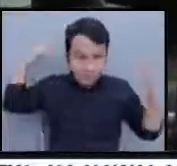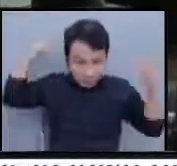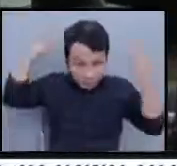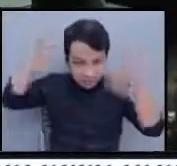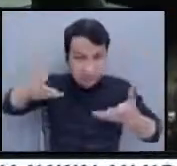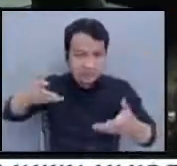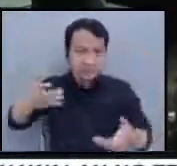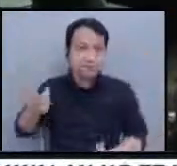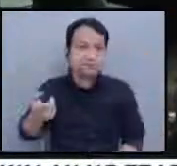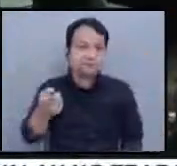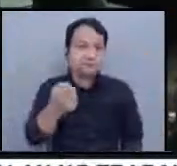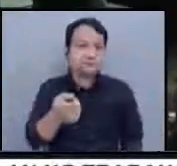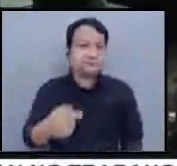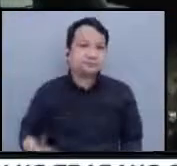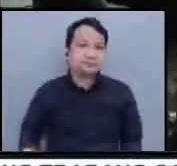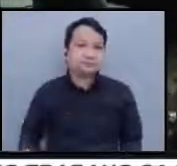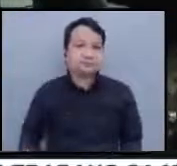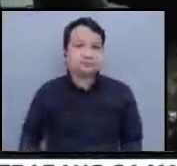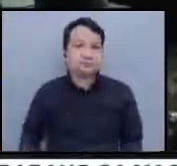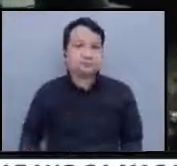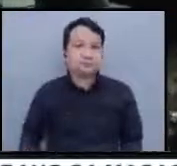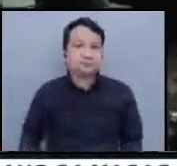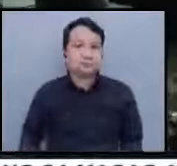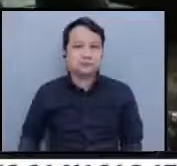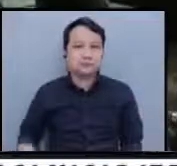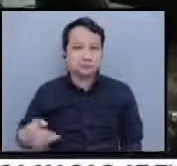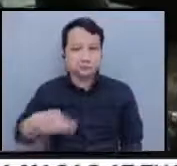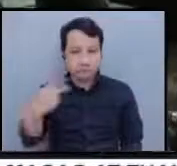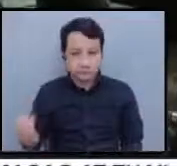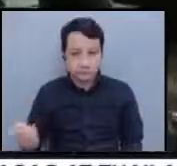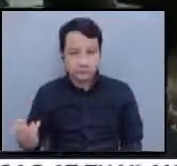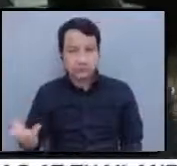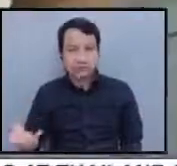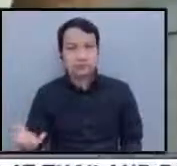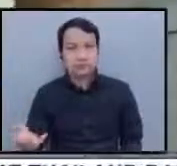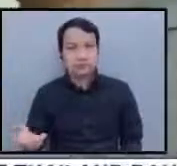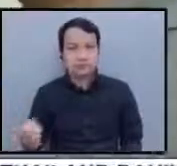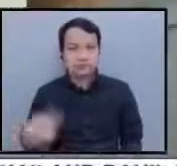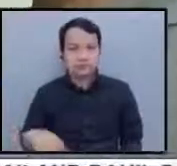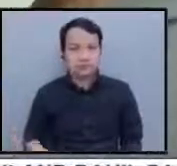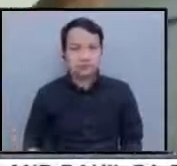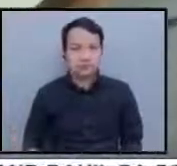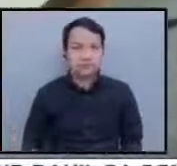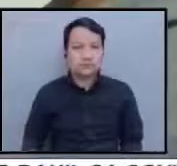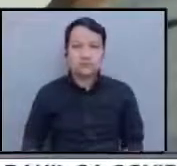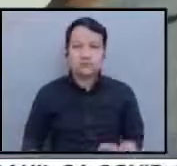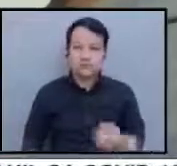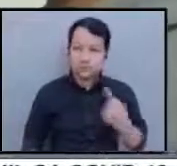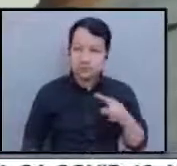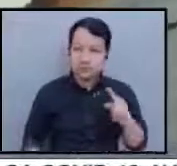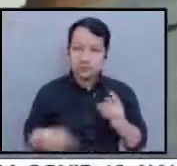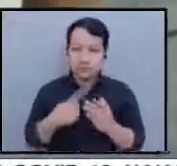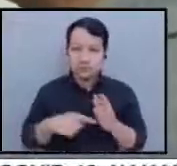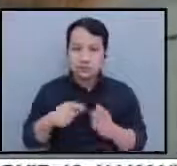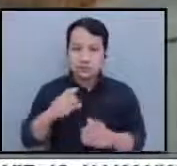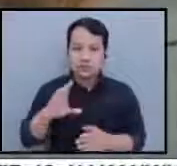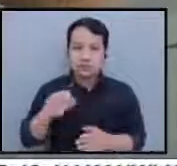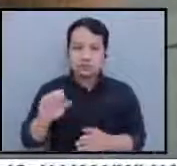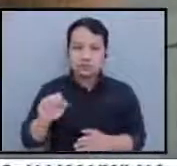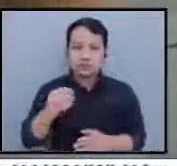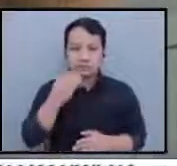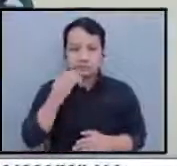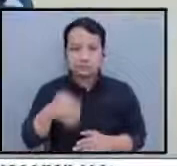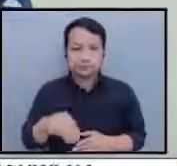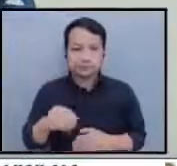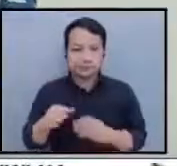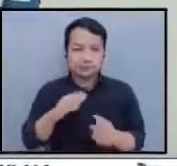tapos nabaksak na ako doon, na-pin down na ako. Tapos ito na yung manatamo ko. Kinumpirma naman ng commander ng Police Community